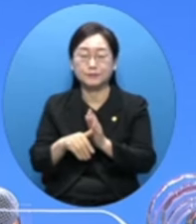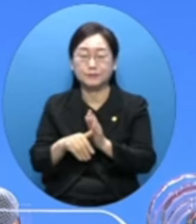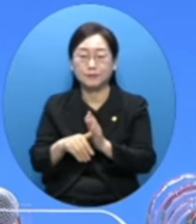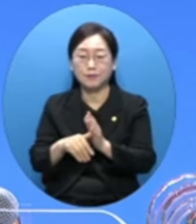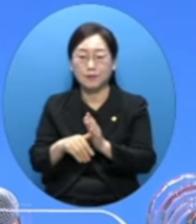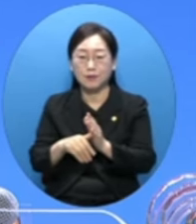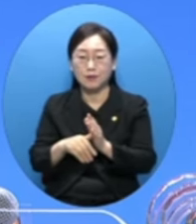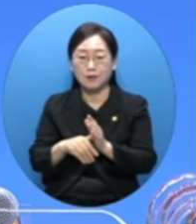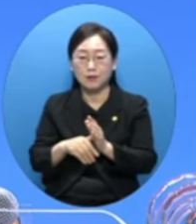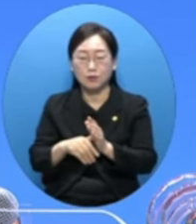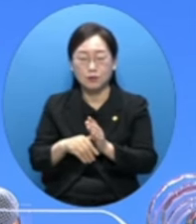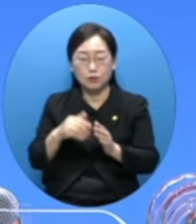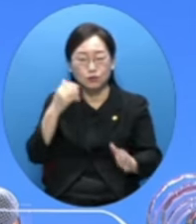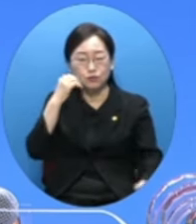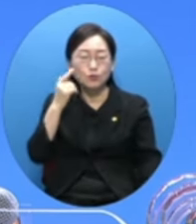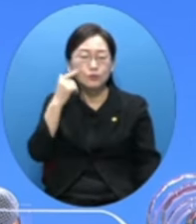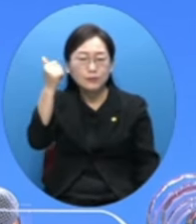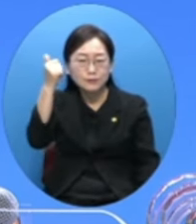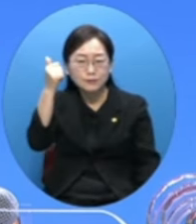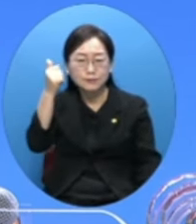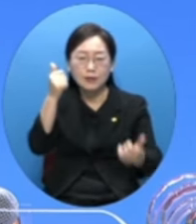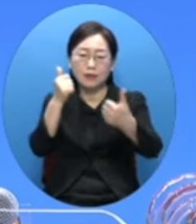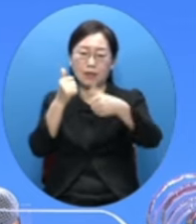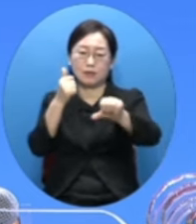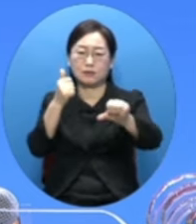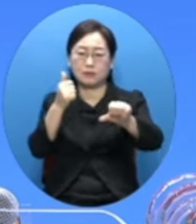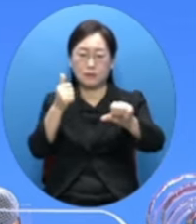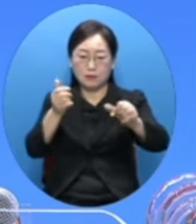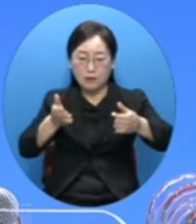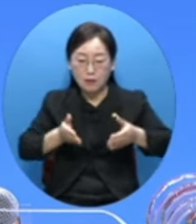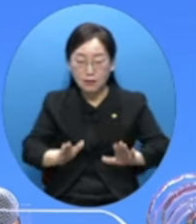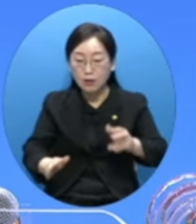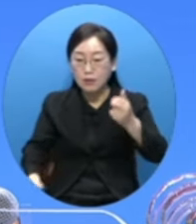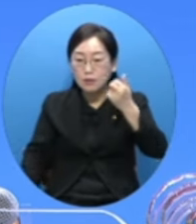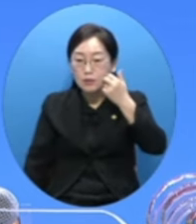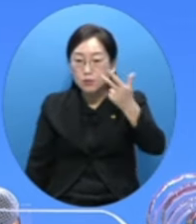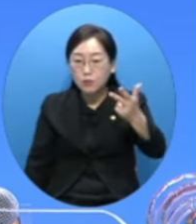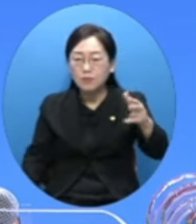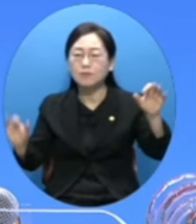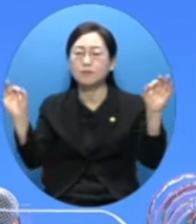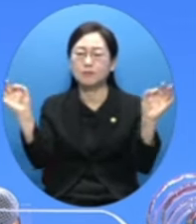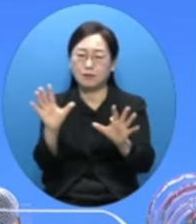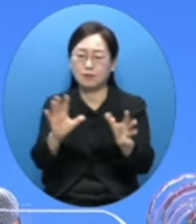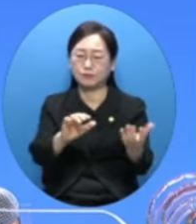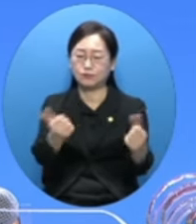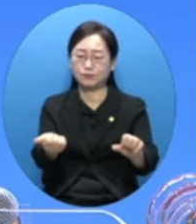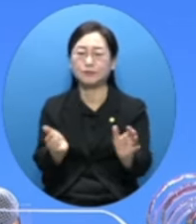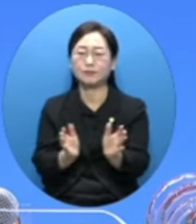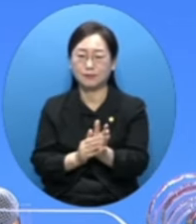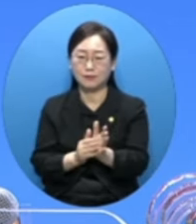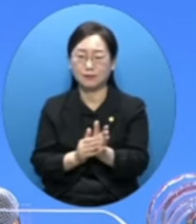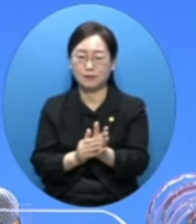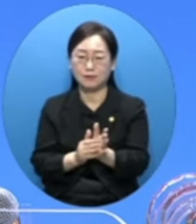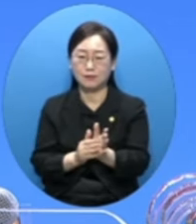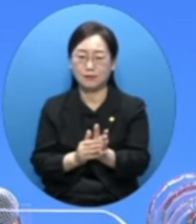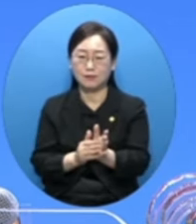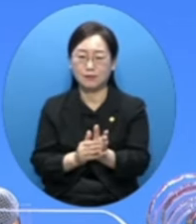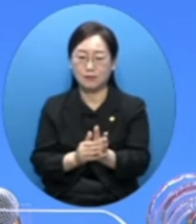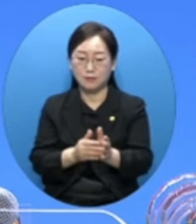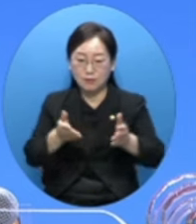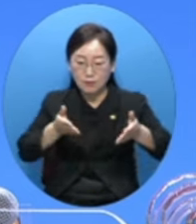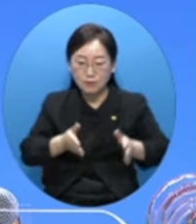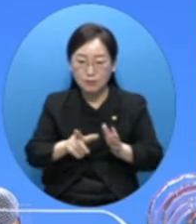배중근 목사님 아드님이 아이가 태어나서 7달 만에 죽었습니다. 태어날